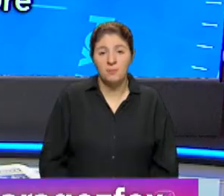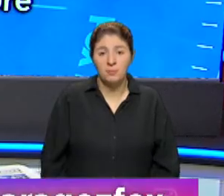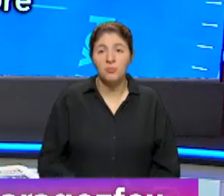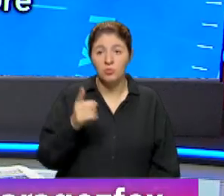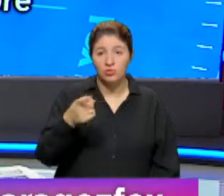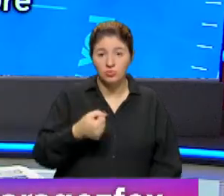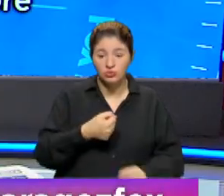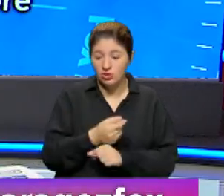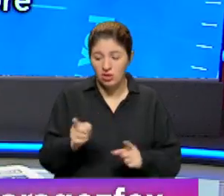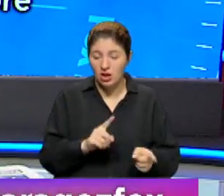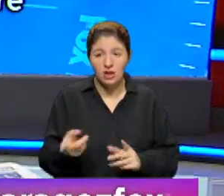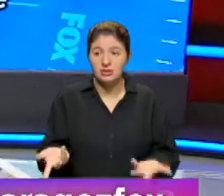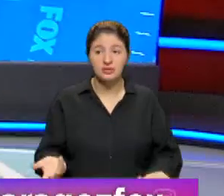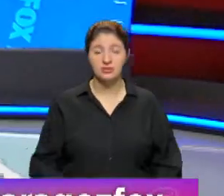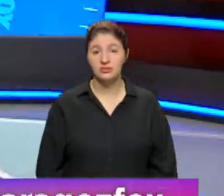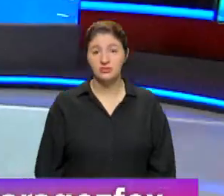bununla mı mücadele